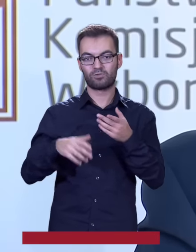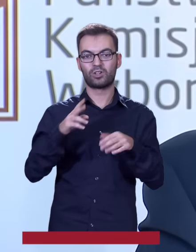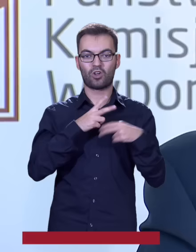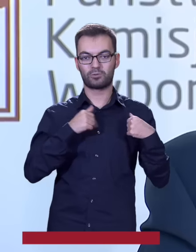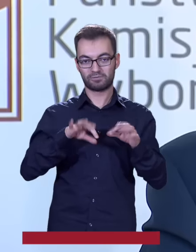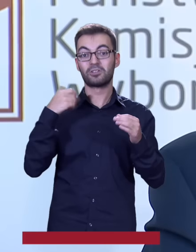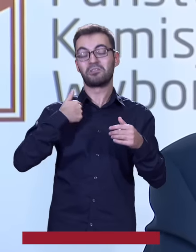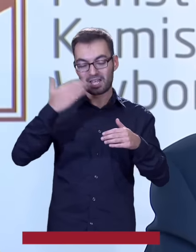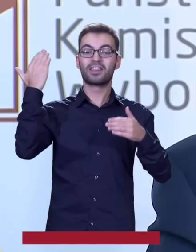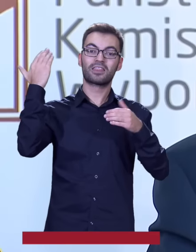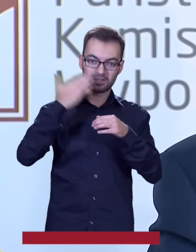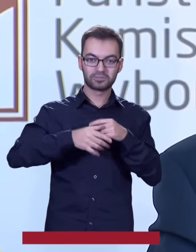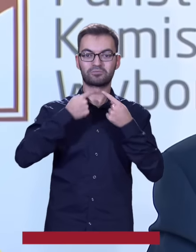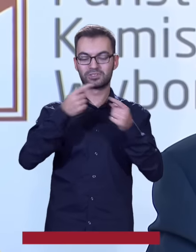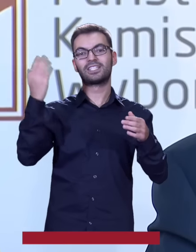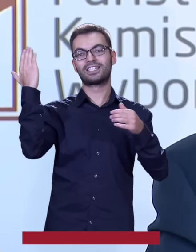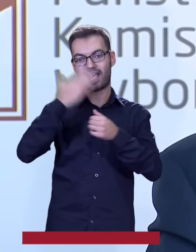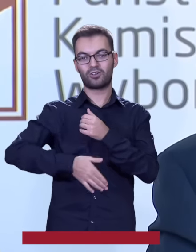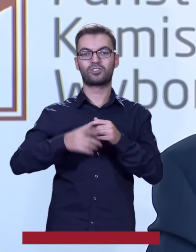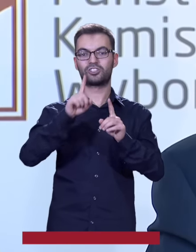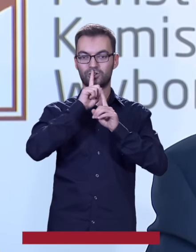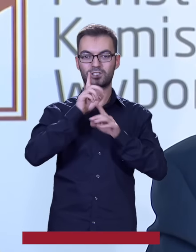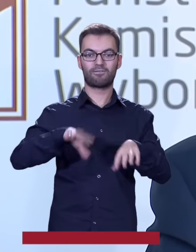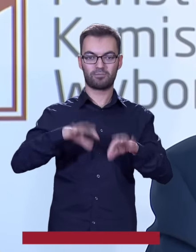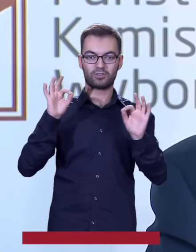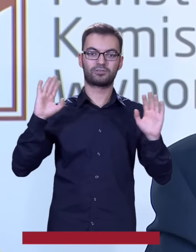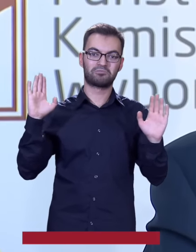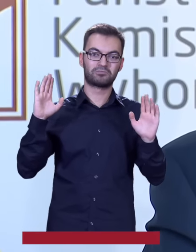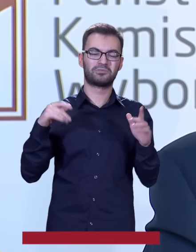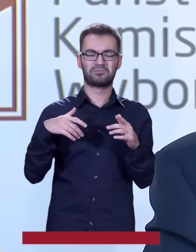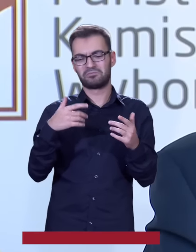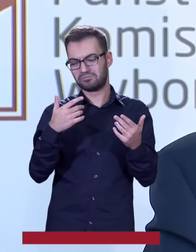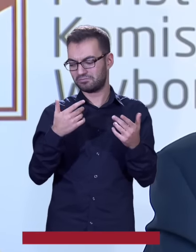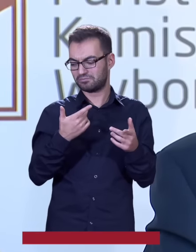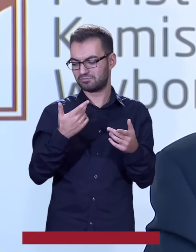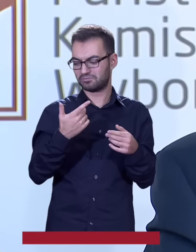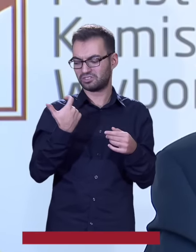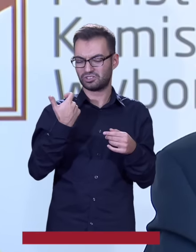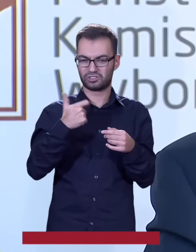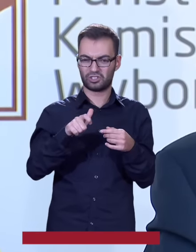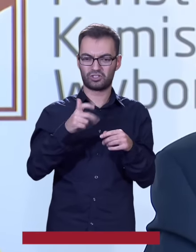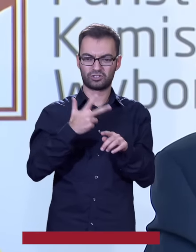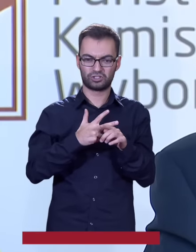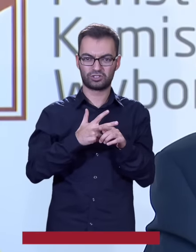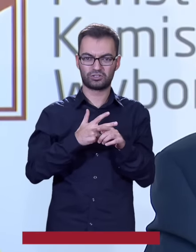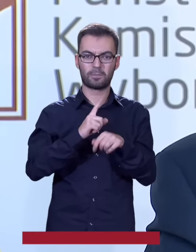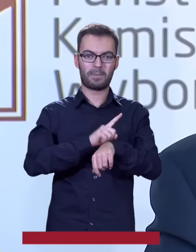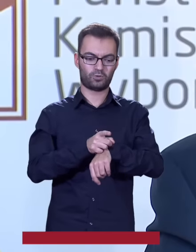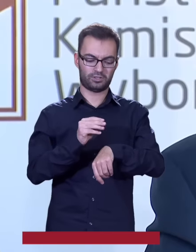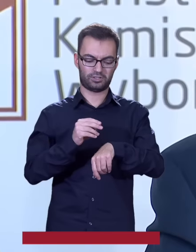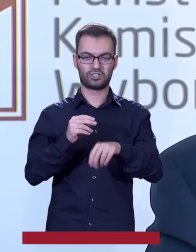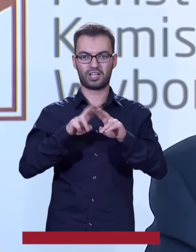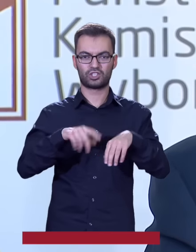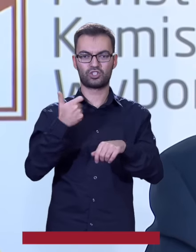mógł ogłosić zakończenie ciszy wyborczej. To jest niespełna 130 minut jeszcze pozostało